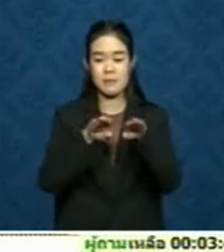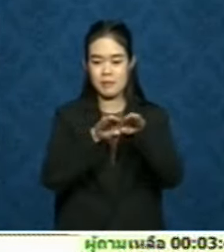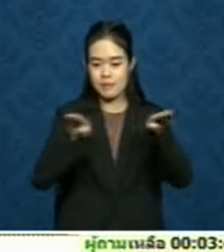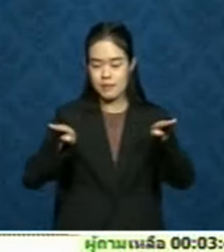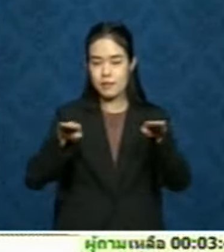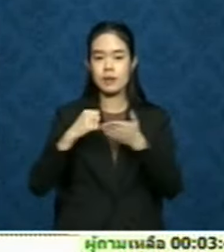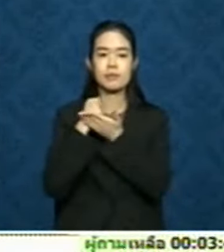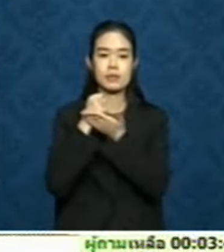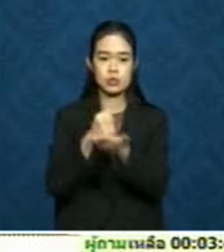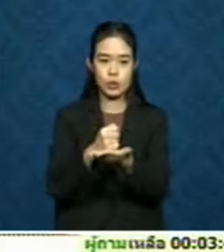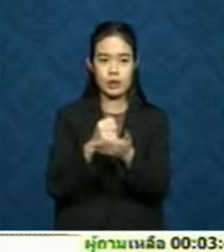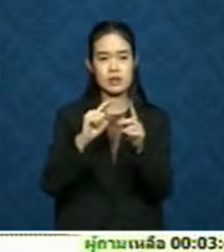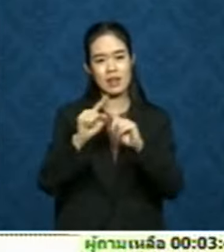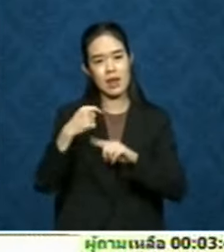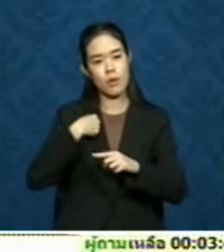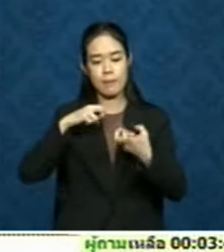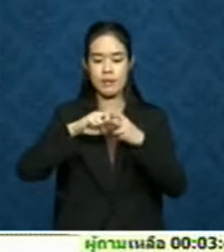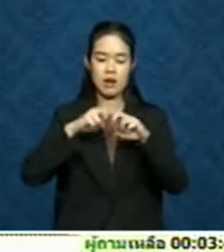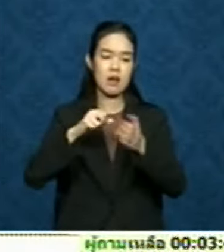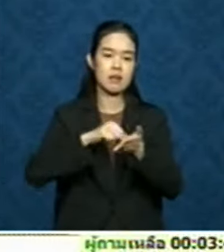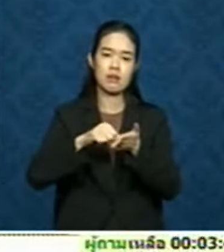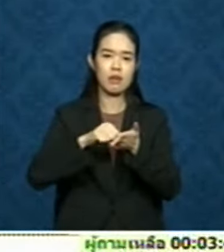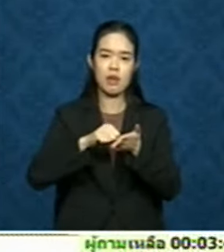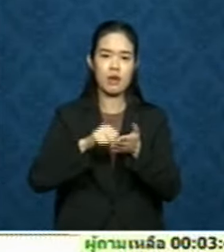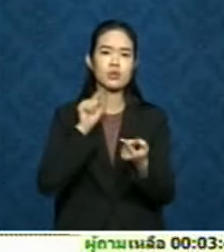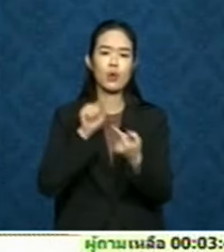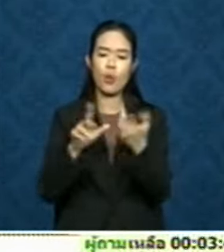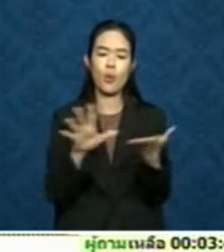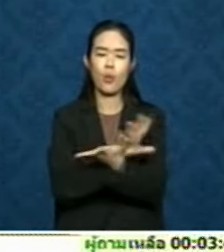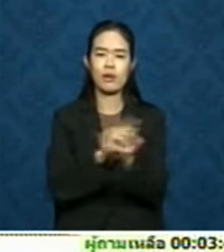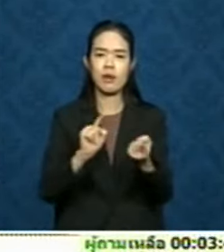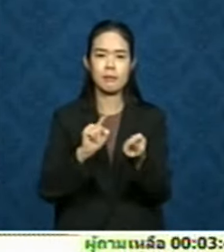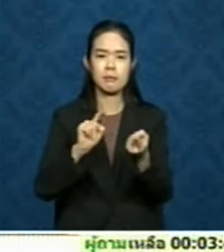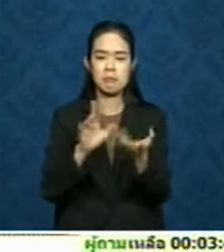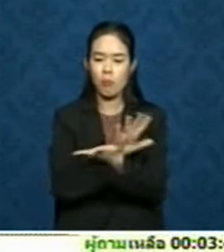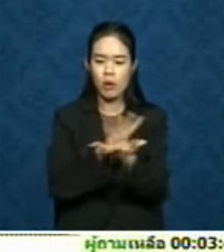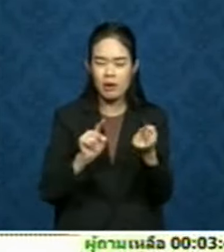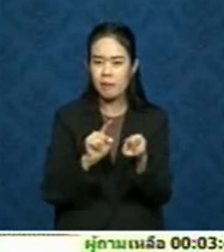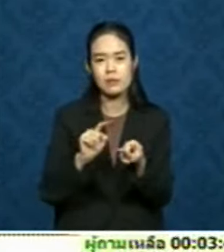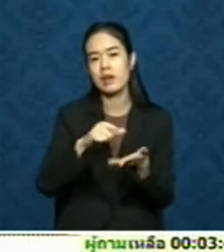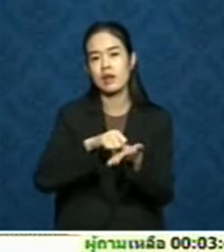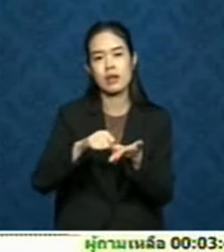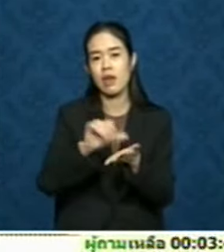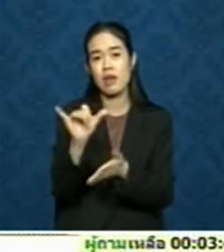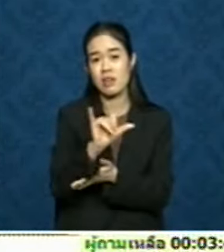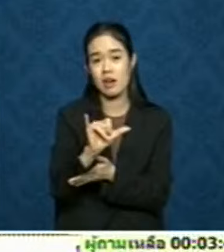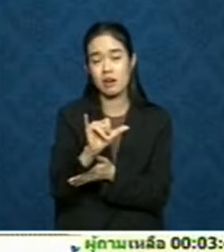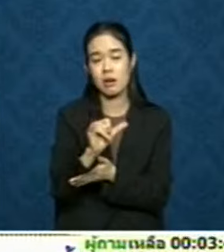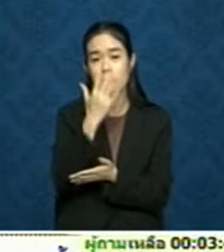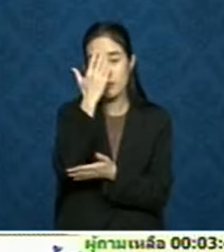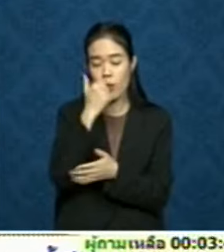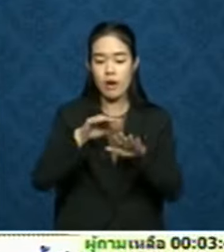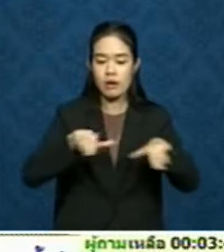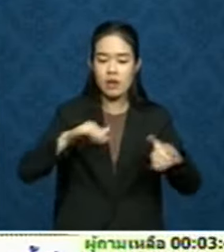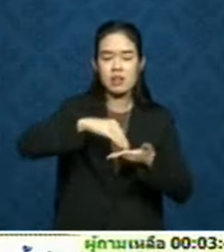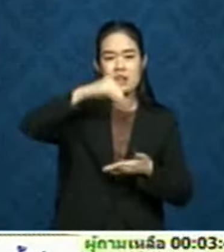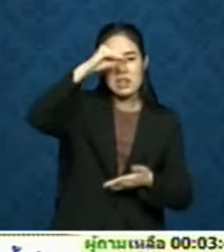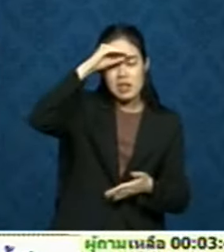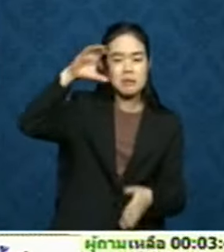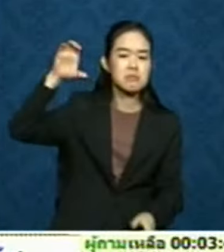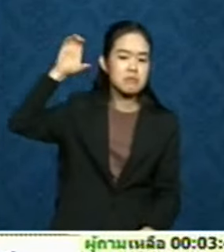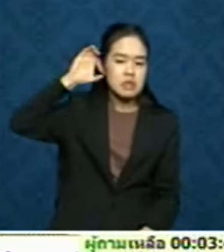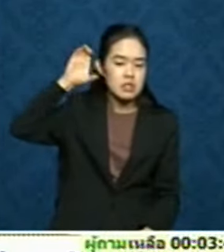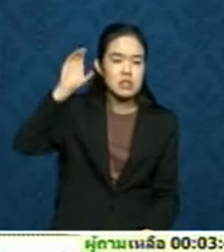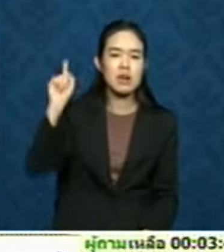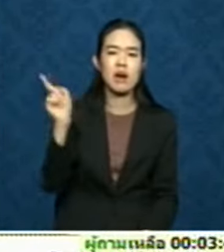านั้นแต่ไม่ได้แก้ที่วัฒนธรรมนะครับซึ่งตรงนี้ก็ถือว่าเป็นเรื่องใหญ่ ความเชื่อของนักศึกษาที่มีสืบทอดกันมาเป็นค่